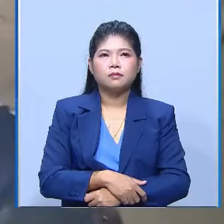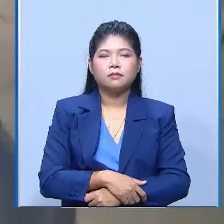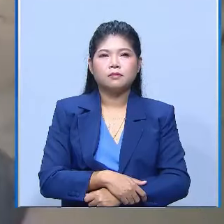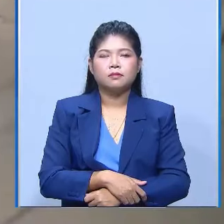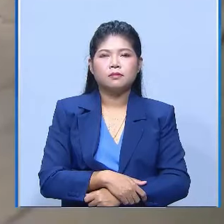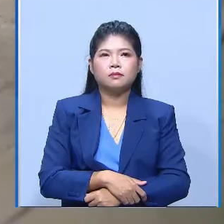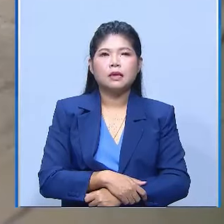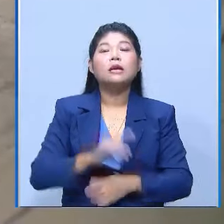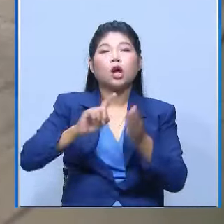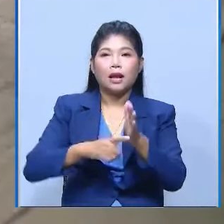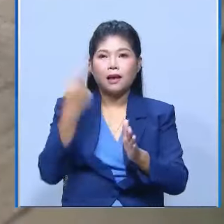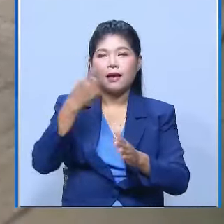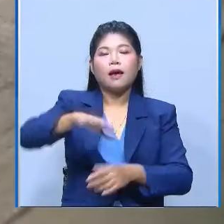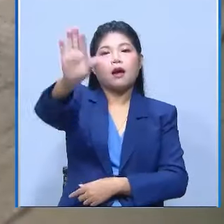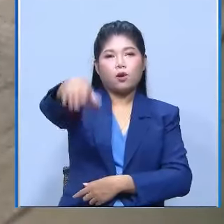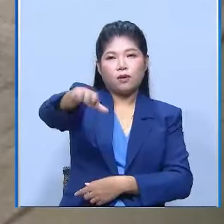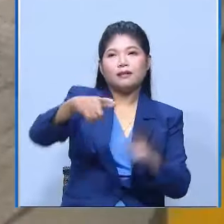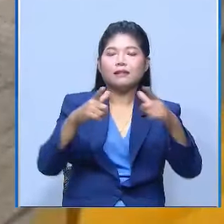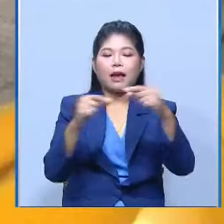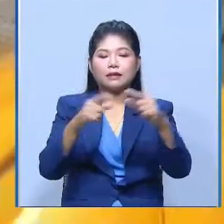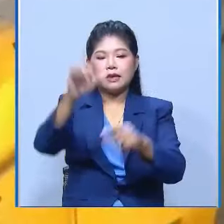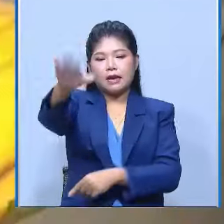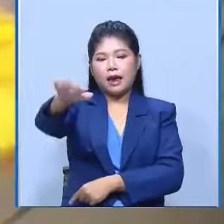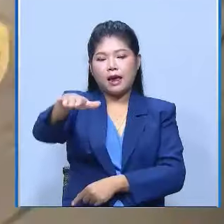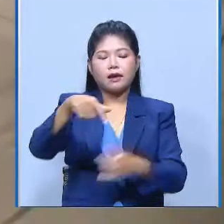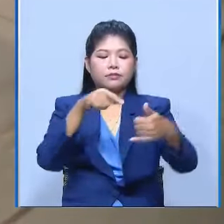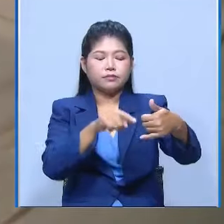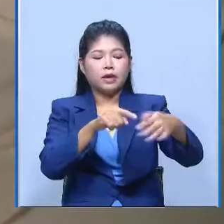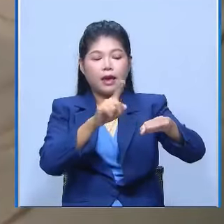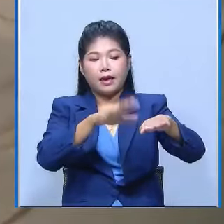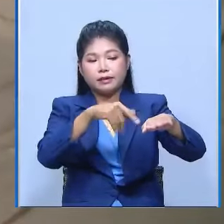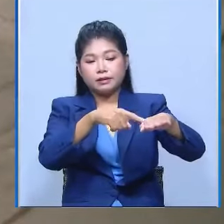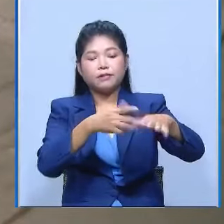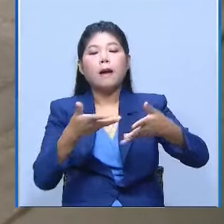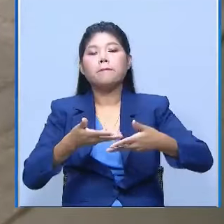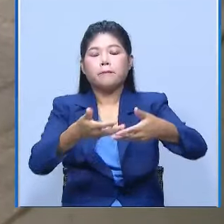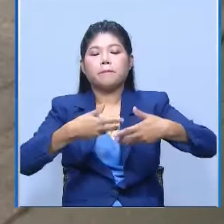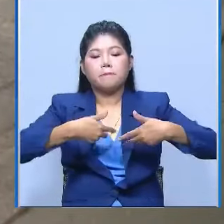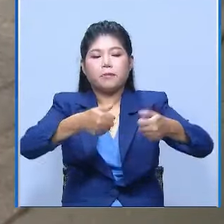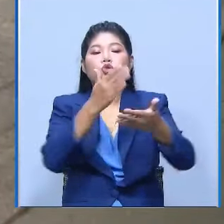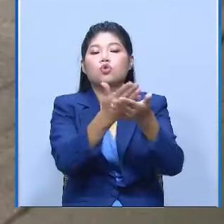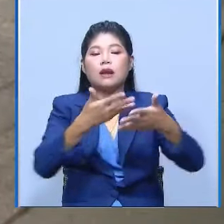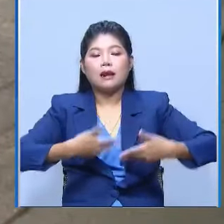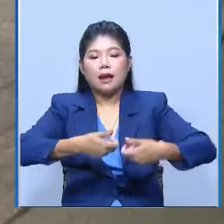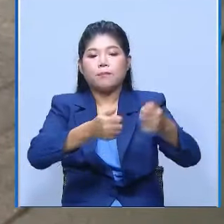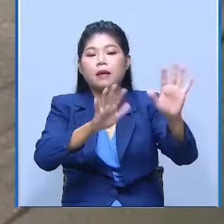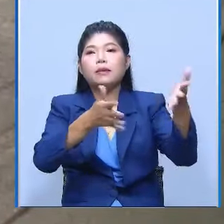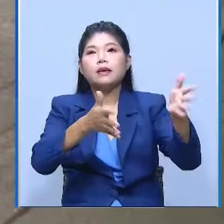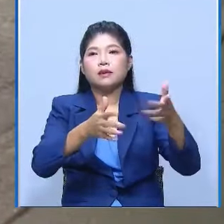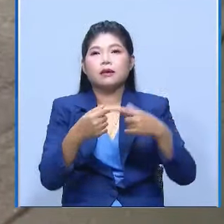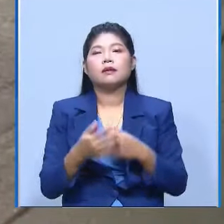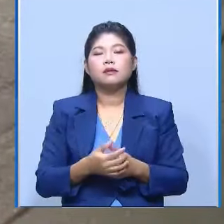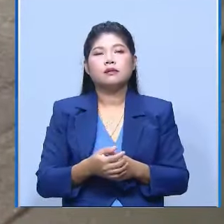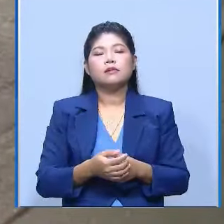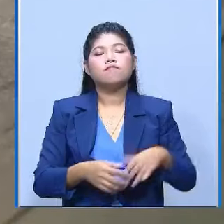จุดแรกก็คือโบกรถเนี่ยแล้วรถไม่รับนะคะแท็กซี่เขียวเหลืองคันนี้นะฮะก็ประชดด้วยการมายืนนี่ขว